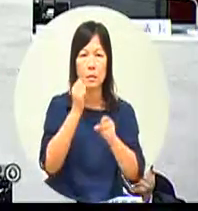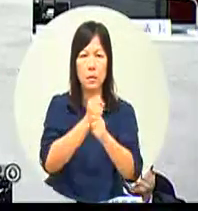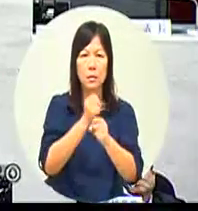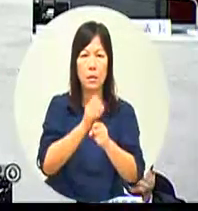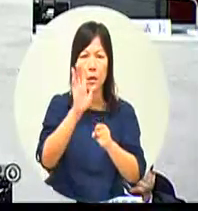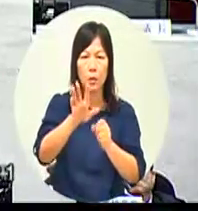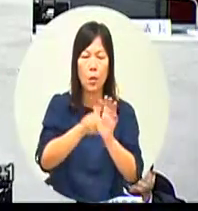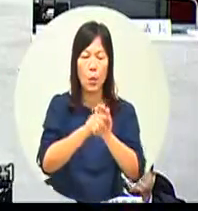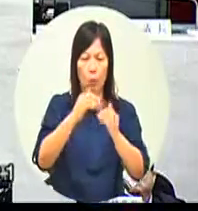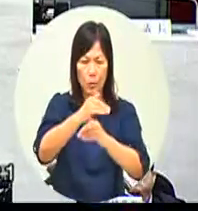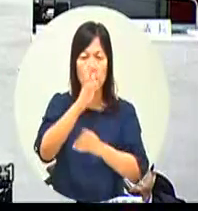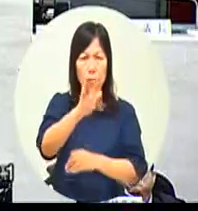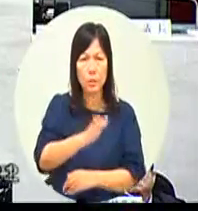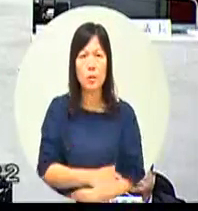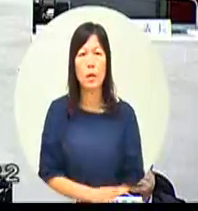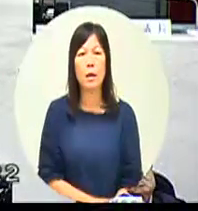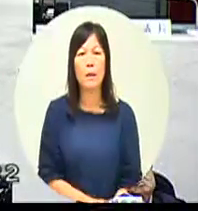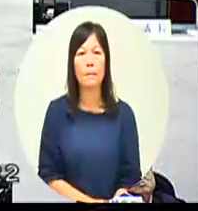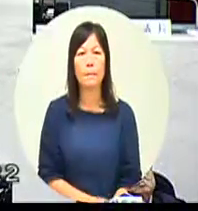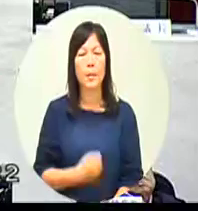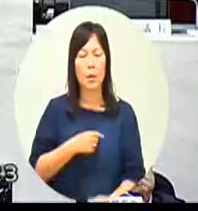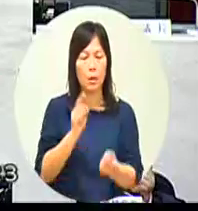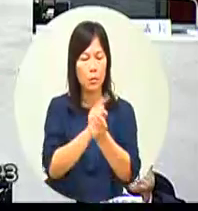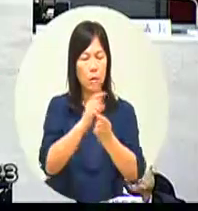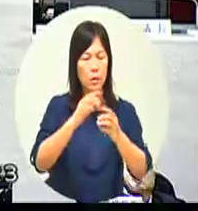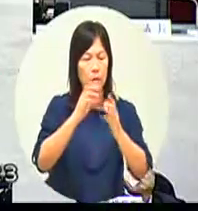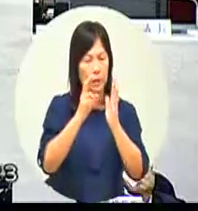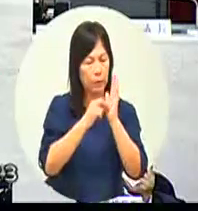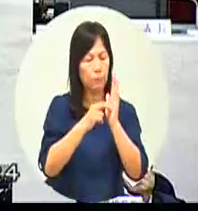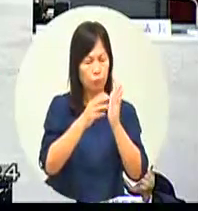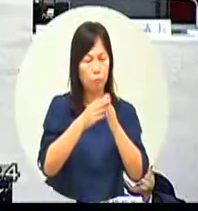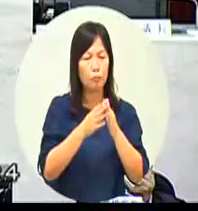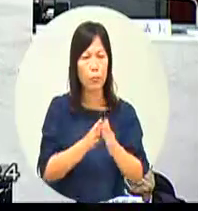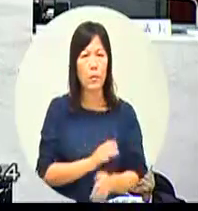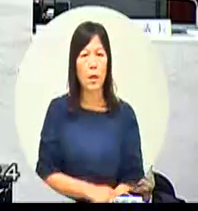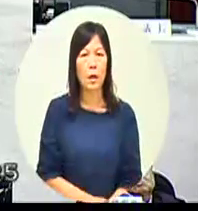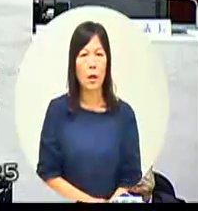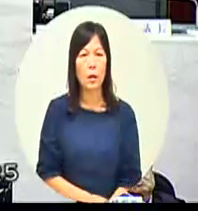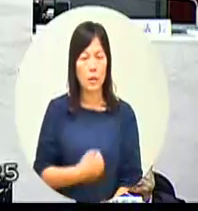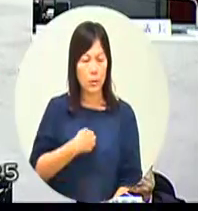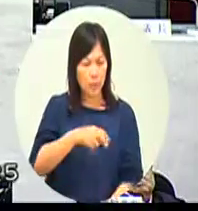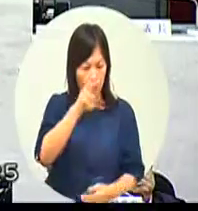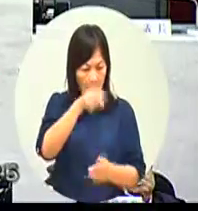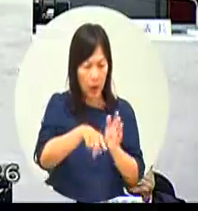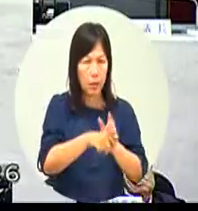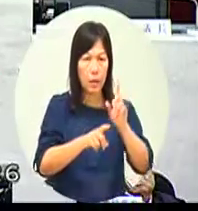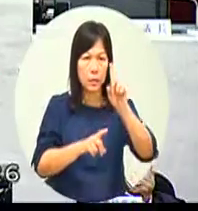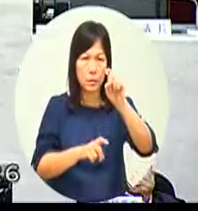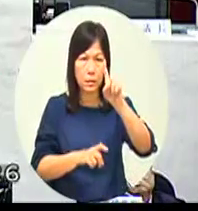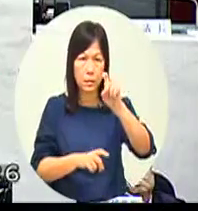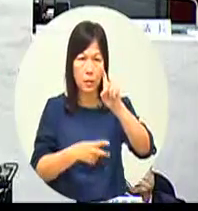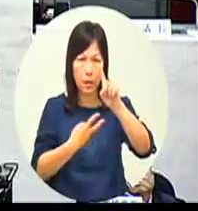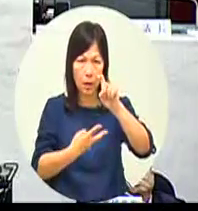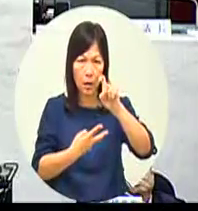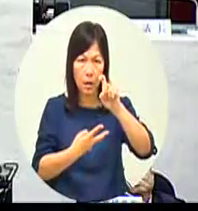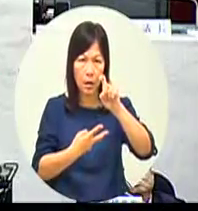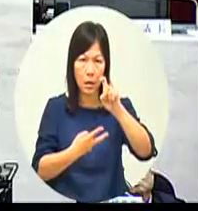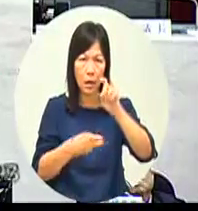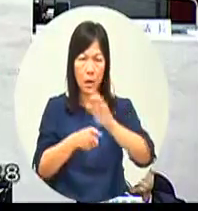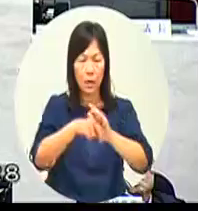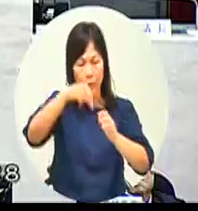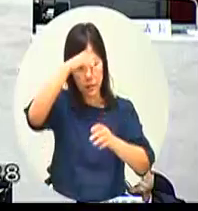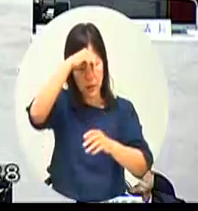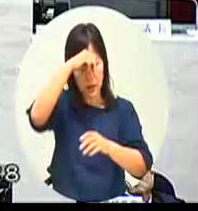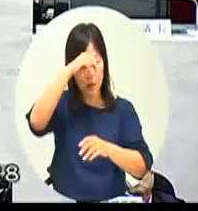有限啊。我跟那个萧议员报告，您可以看一下11月21日下午